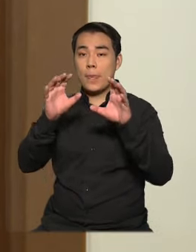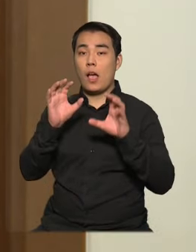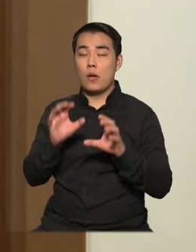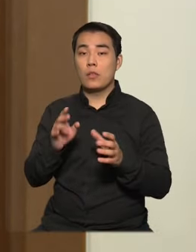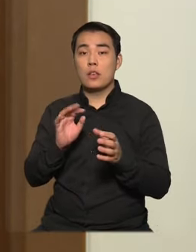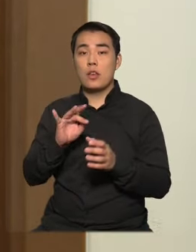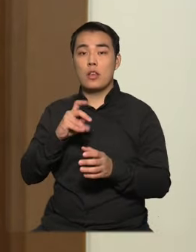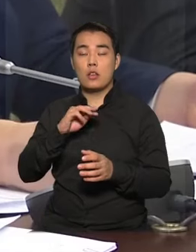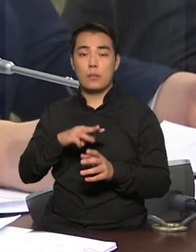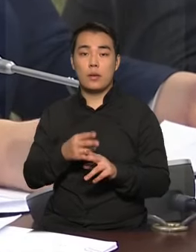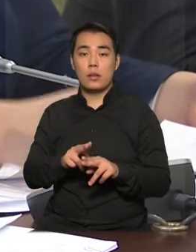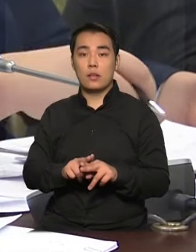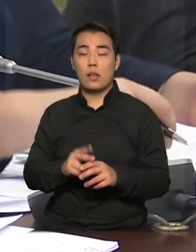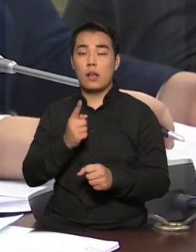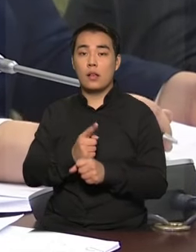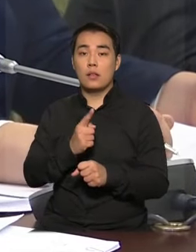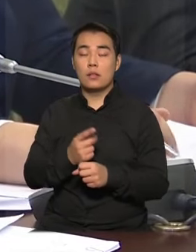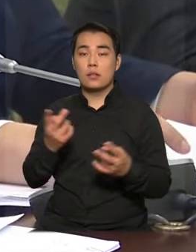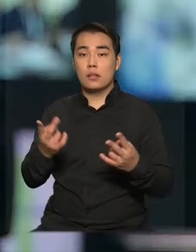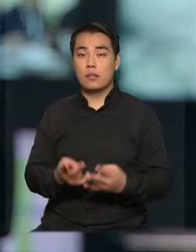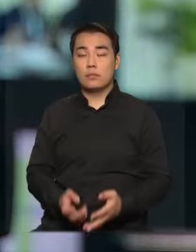негізде тыйым салу керек.